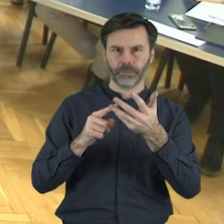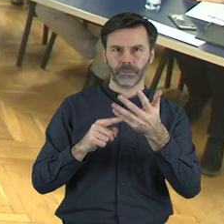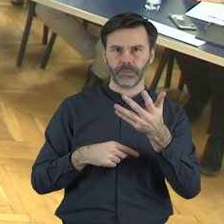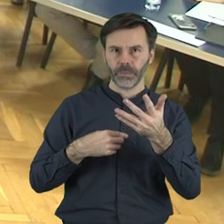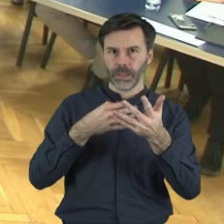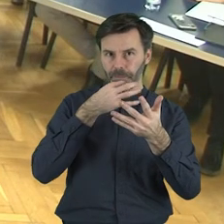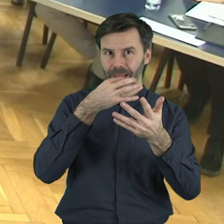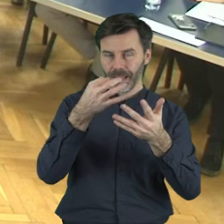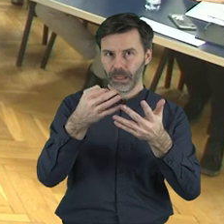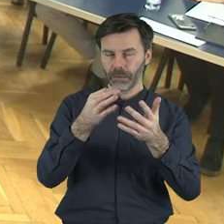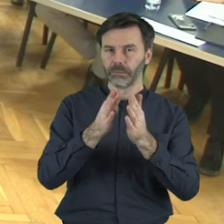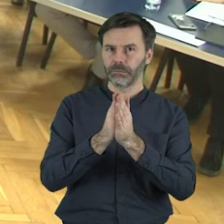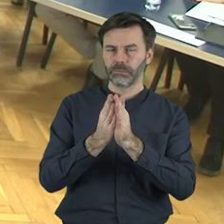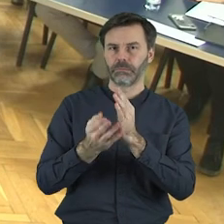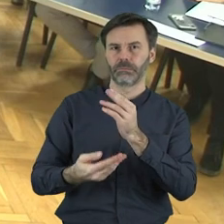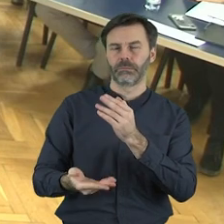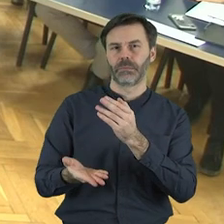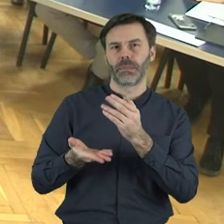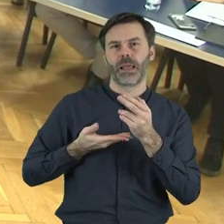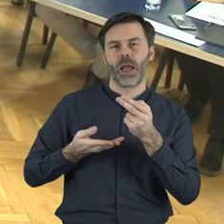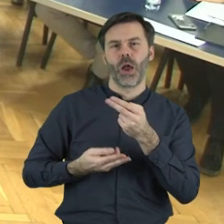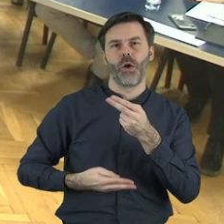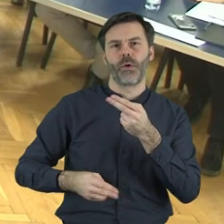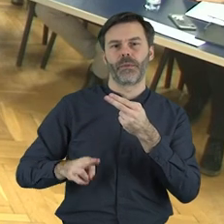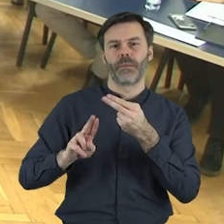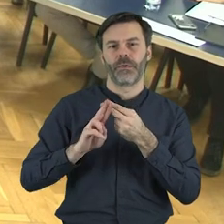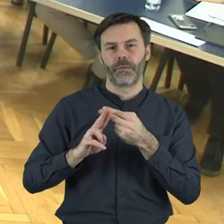z dzisiejszej sesji i